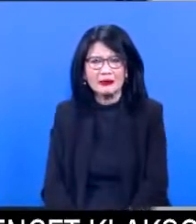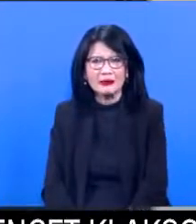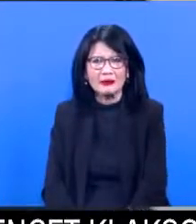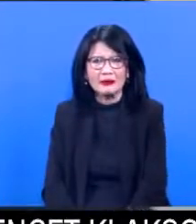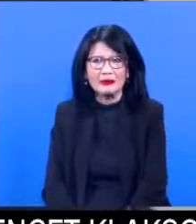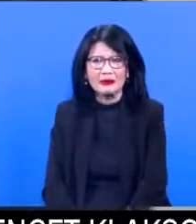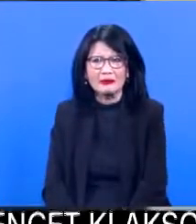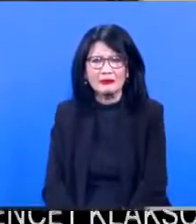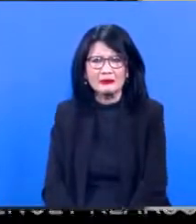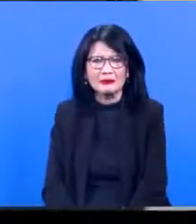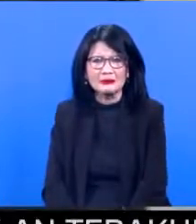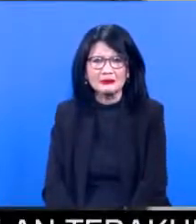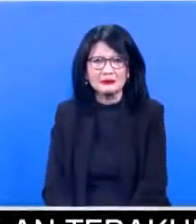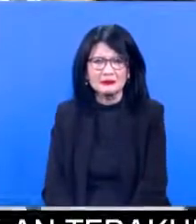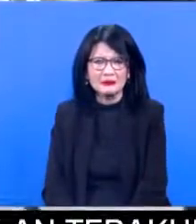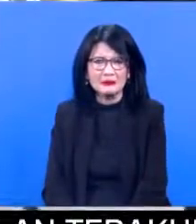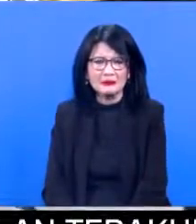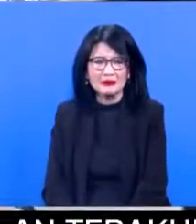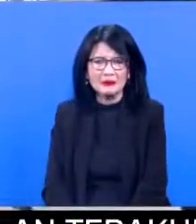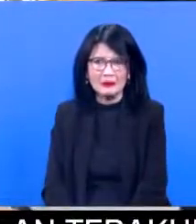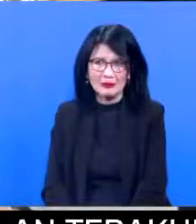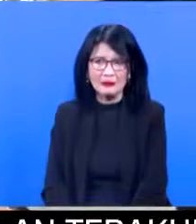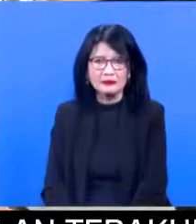suatu waktu diperlukan.